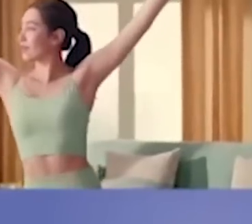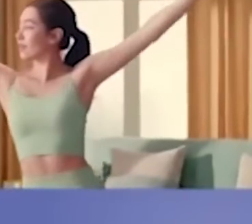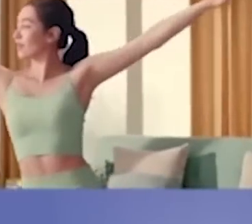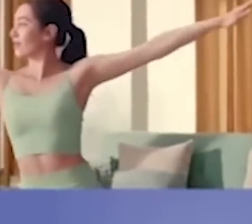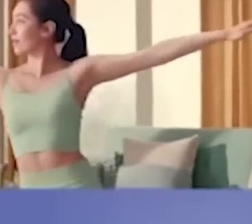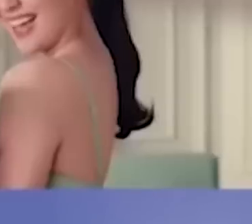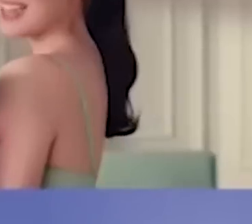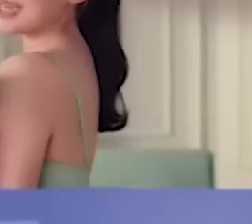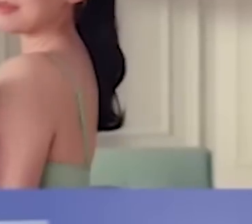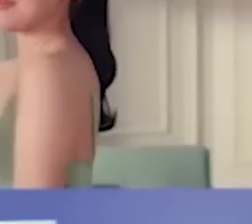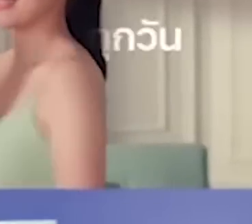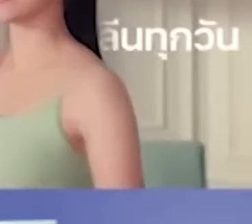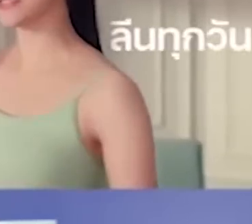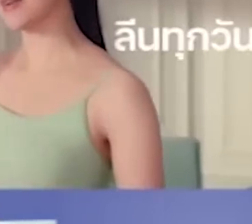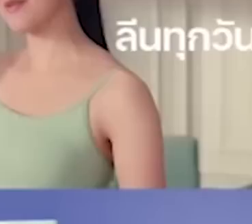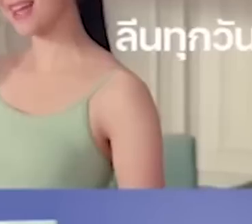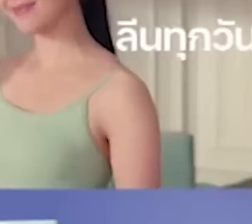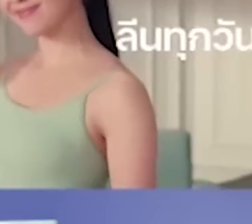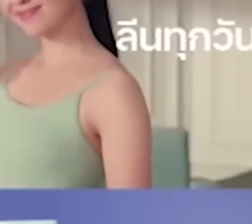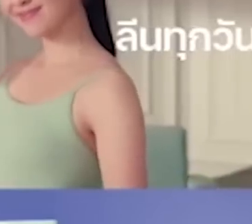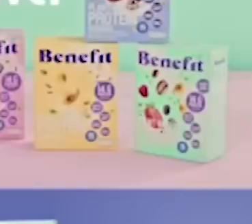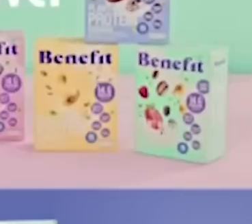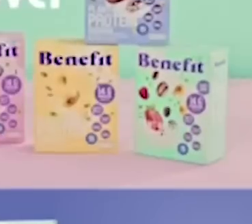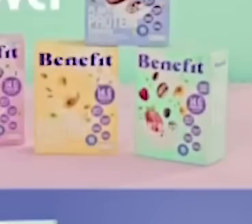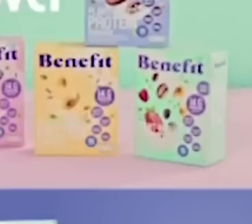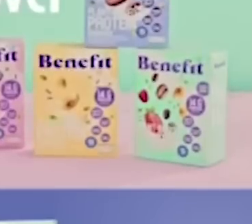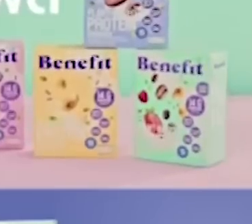สนัสนุนโดย Benefit โรตีนดๆ จากพืช